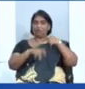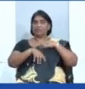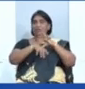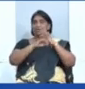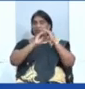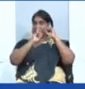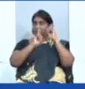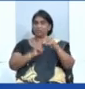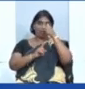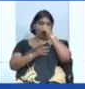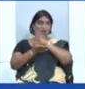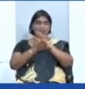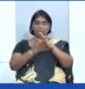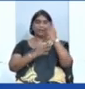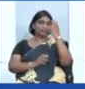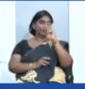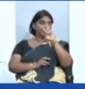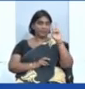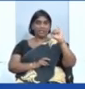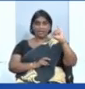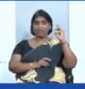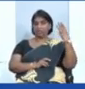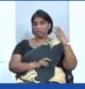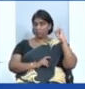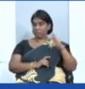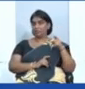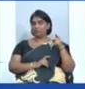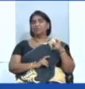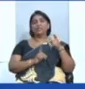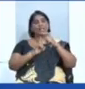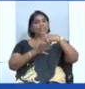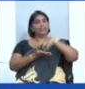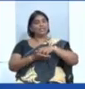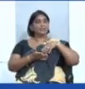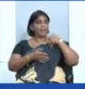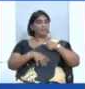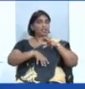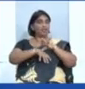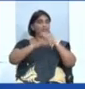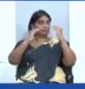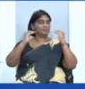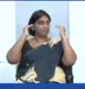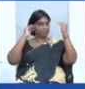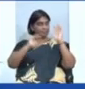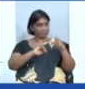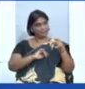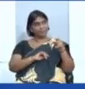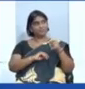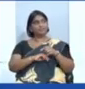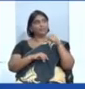මූලික රෝහලක් ලෙස පැවති හොරණ රෝහල 2022යි 6යි 3 වන දින දිස්ත්‍රික් මහ රෝහලක මට්ටමට උසස් කර ඇති